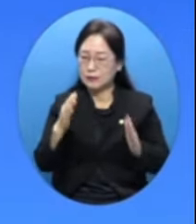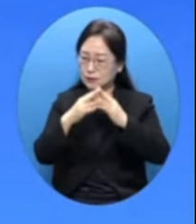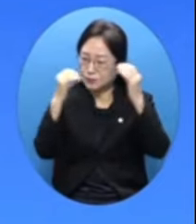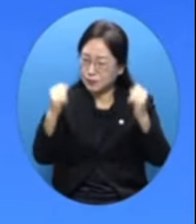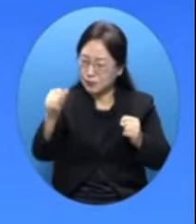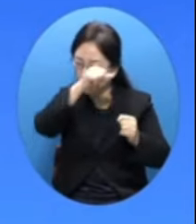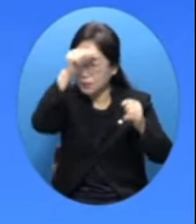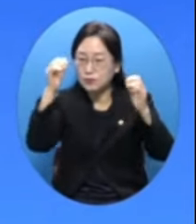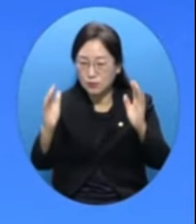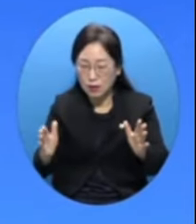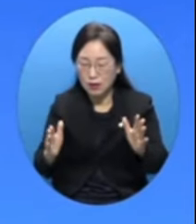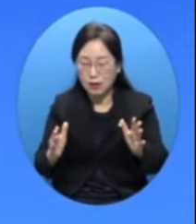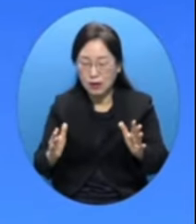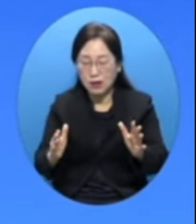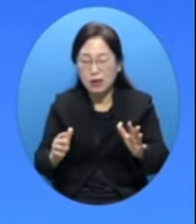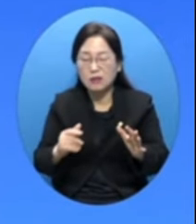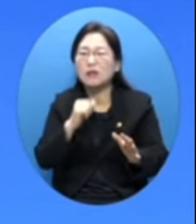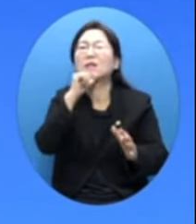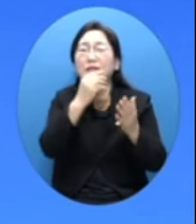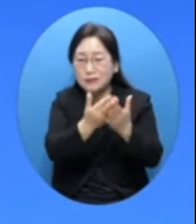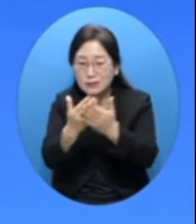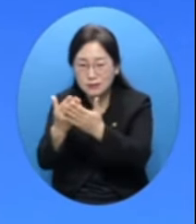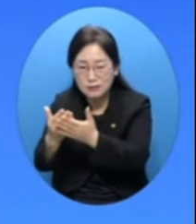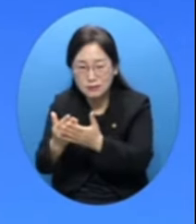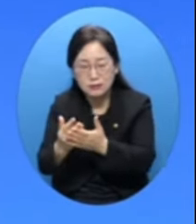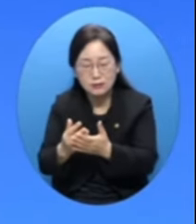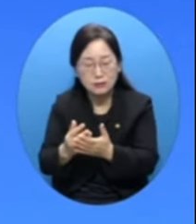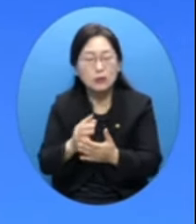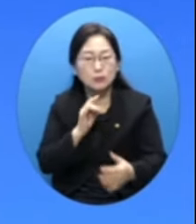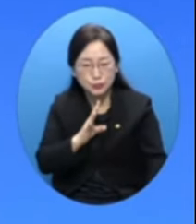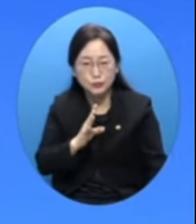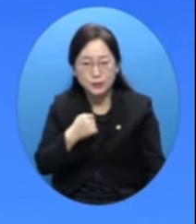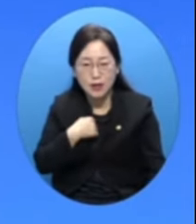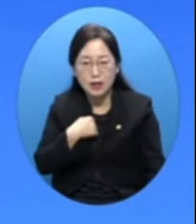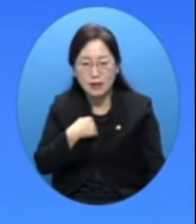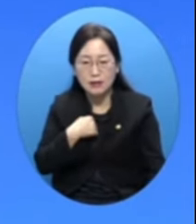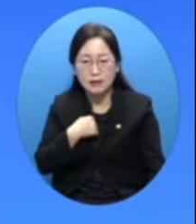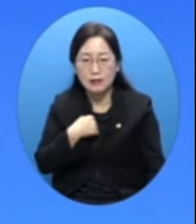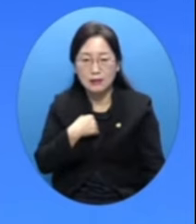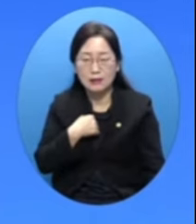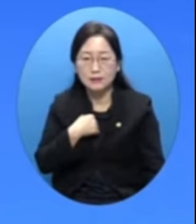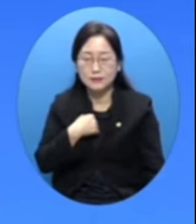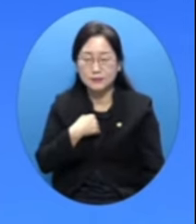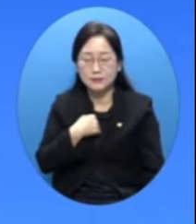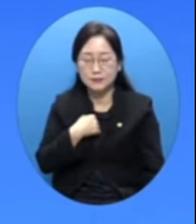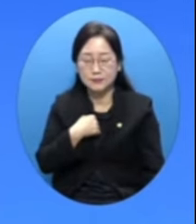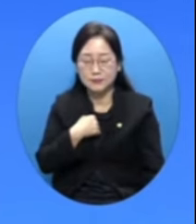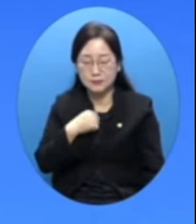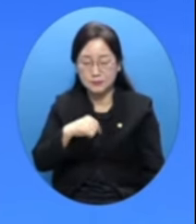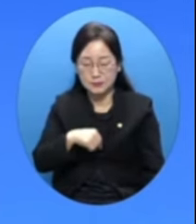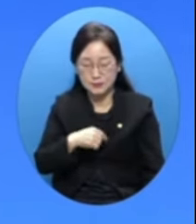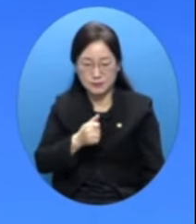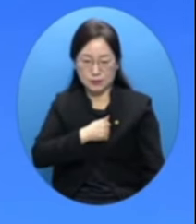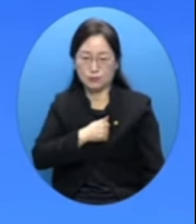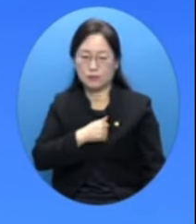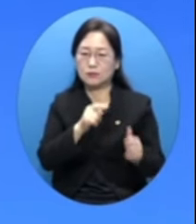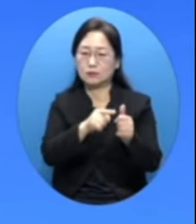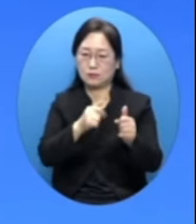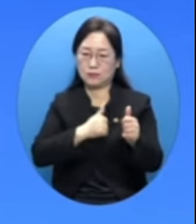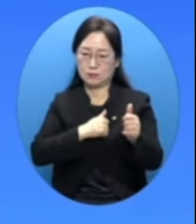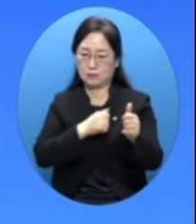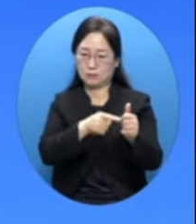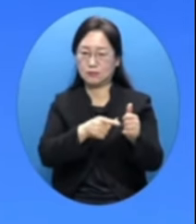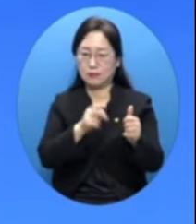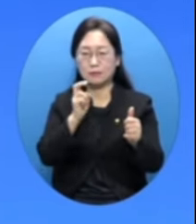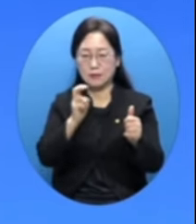평생 기어다니는 신세로 거짓과 밖에 될 수 없겠다. 굉장히 자립심이 강한